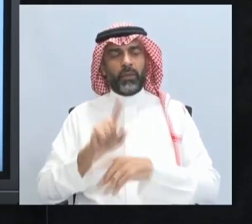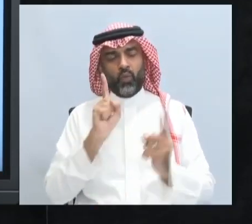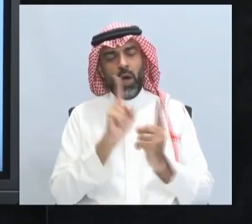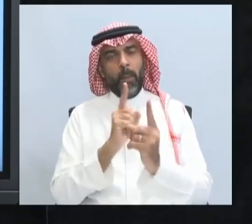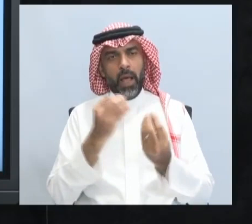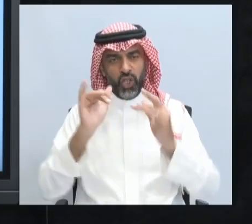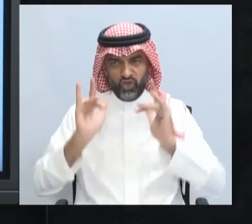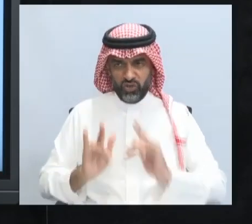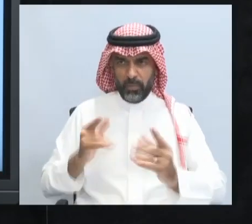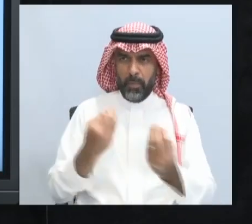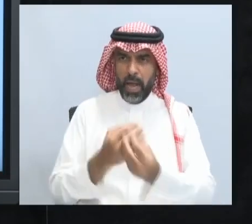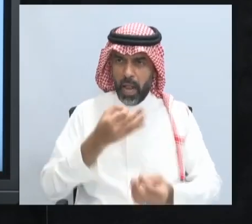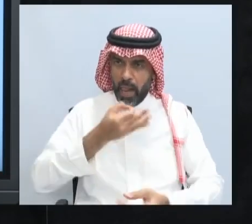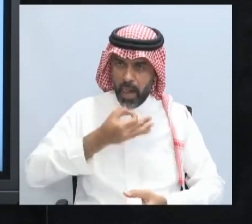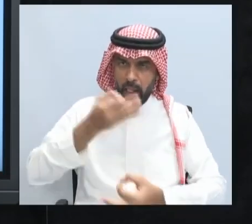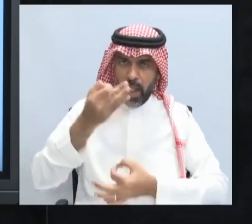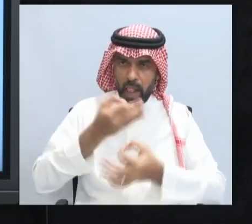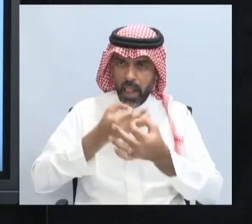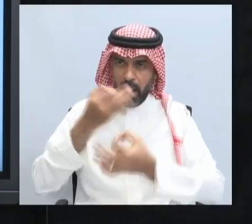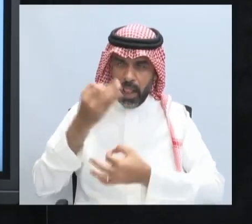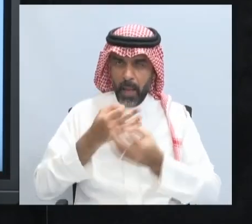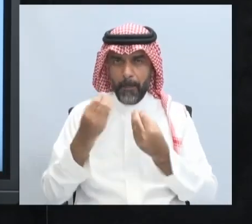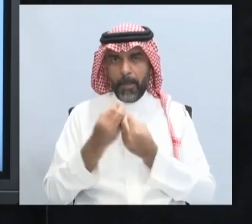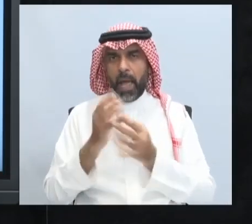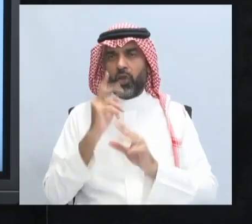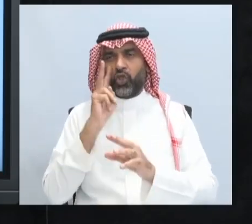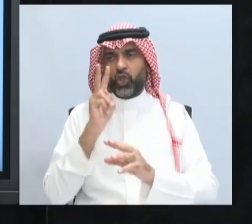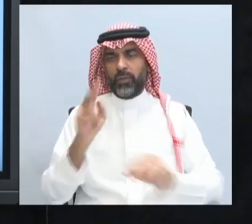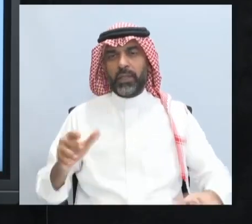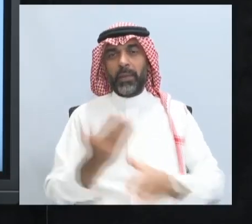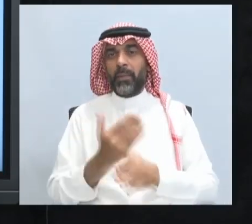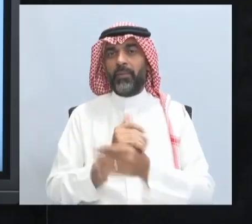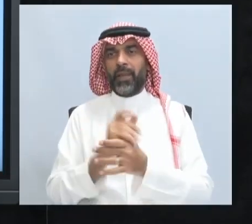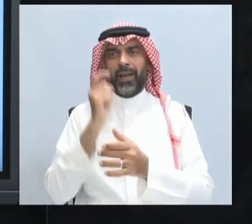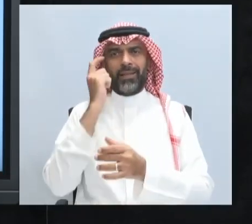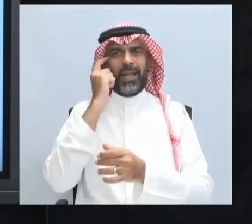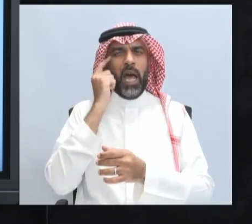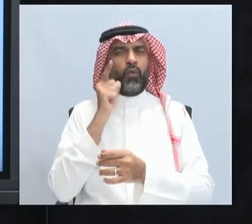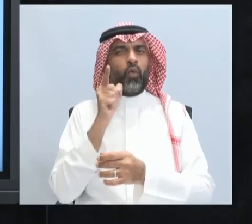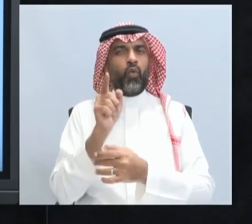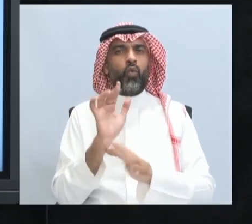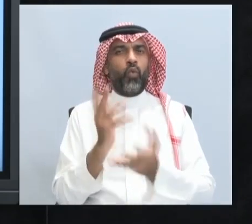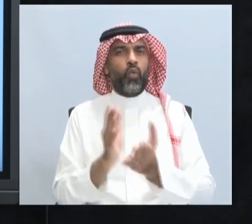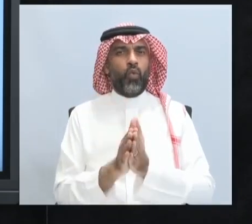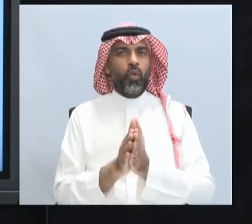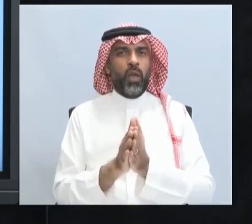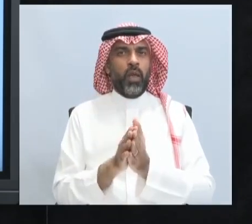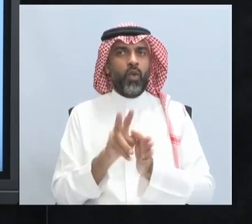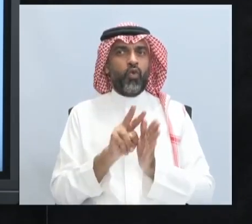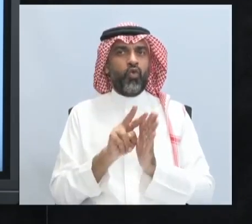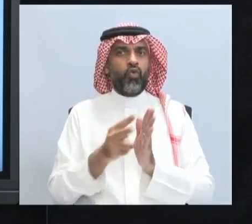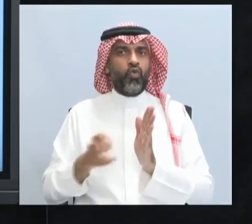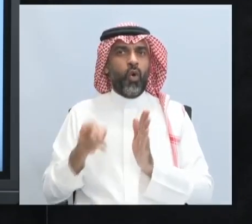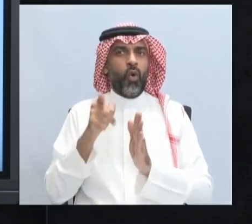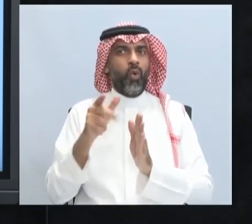لابد ان يعقد هذا اللقاء لكي يتعرف على من يعمل معه وذكرنا سابقا من